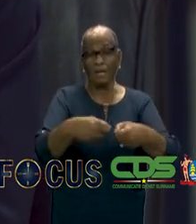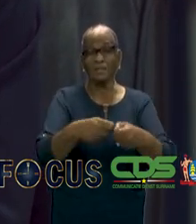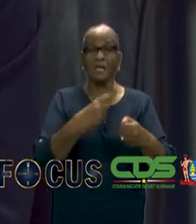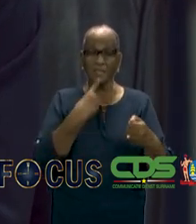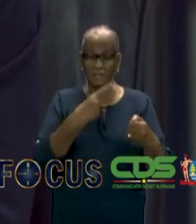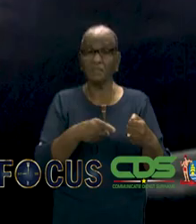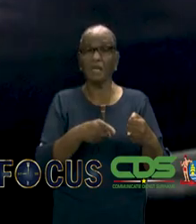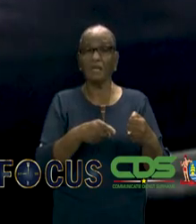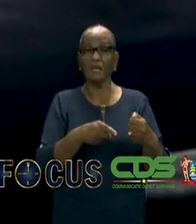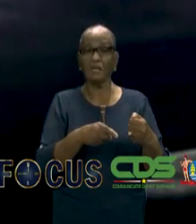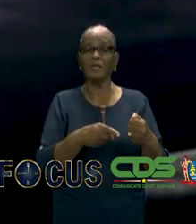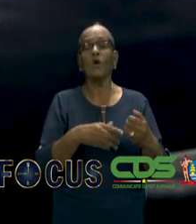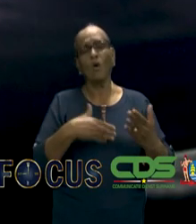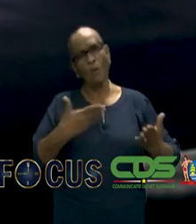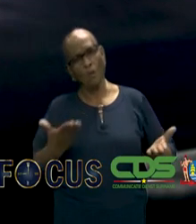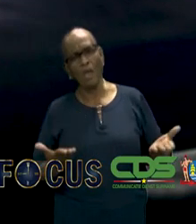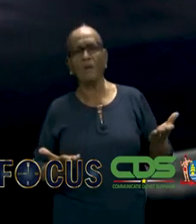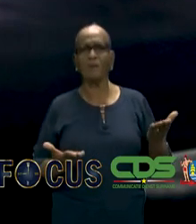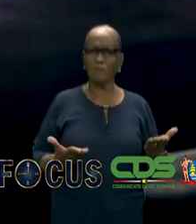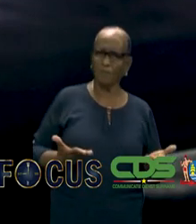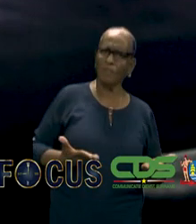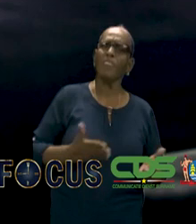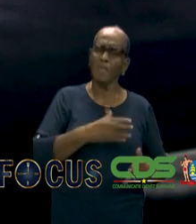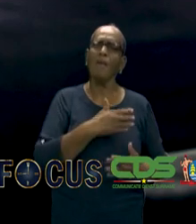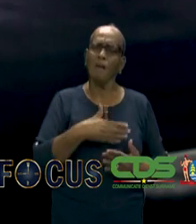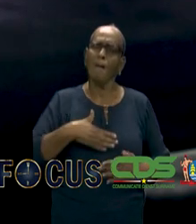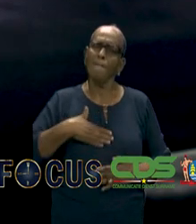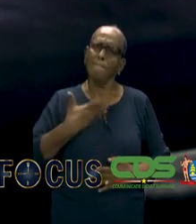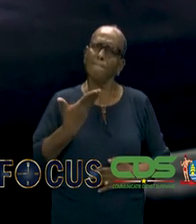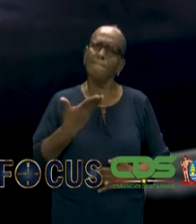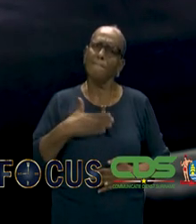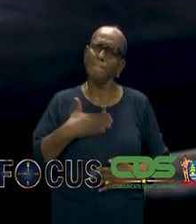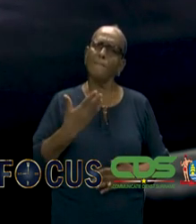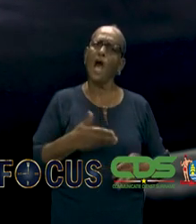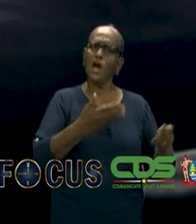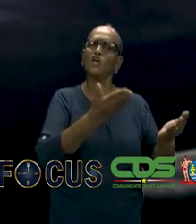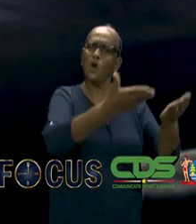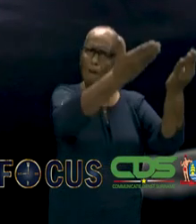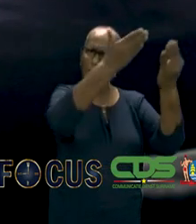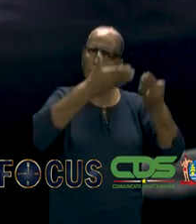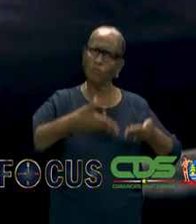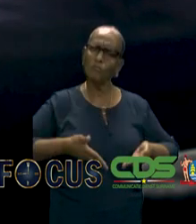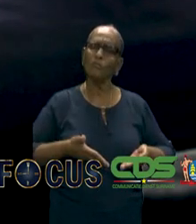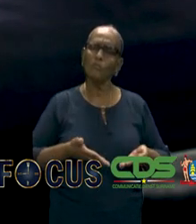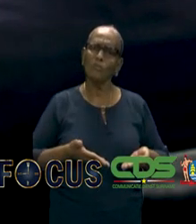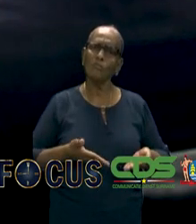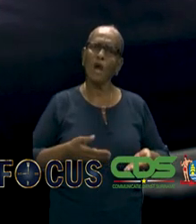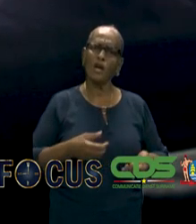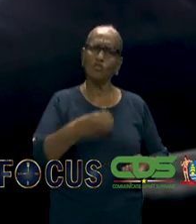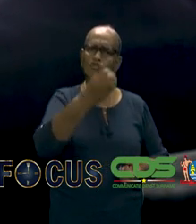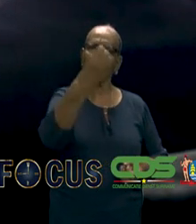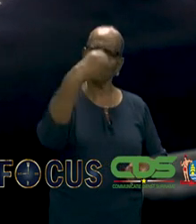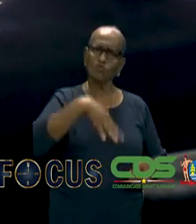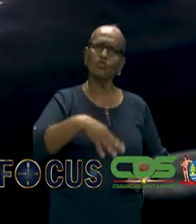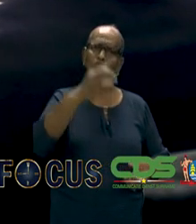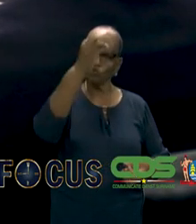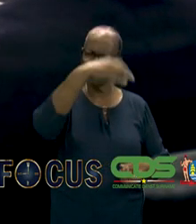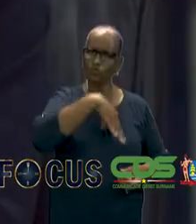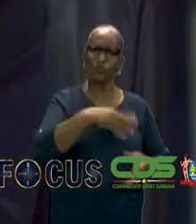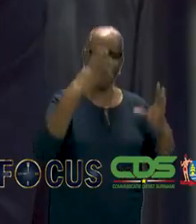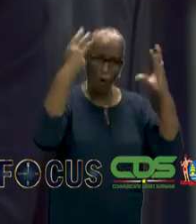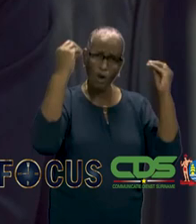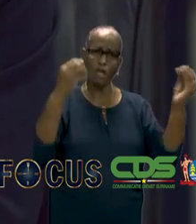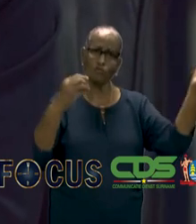wij uiteraard weer materiaal richting RIVM toe kunnen opsturen voor genetische analyse van